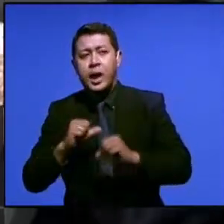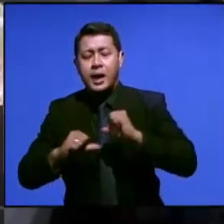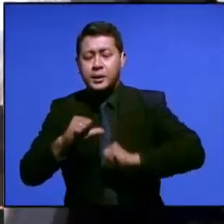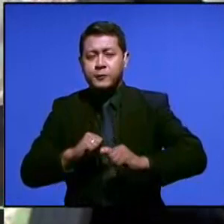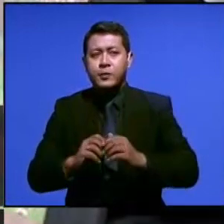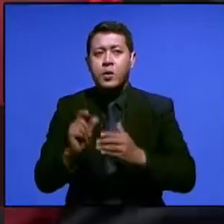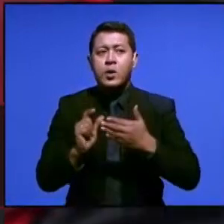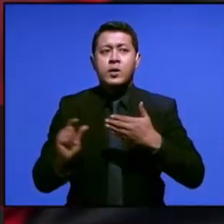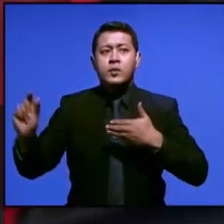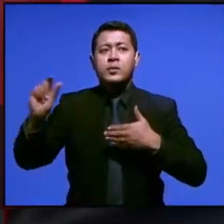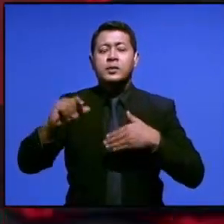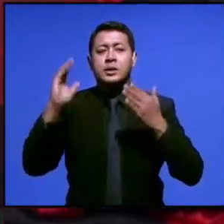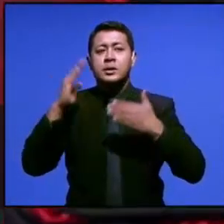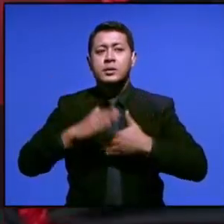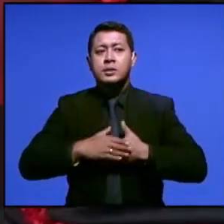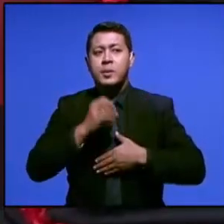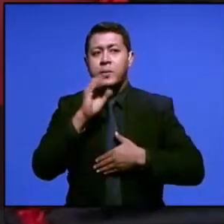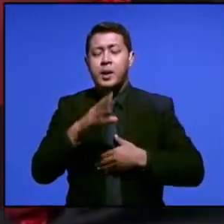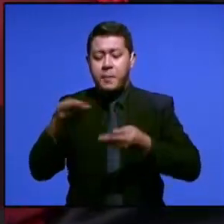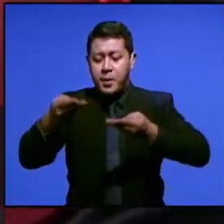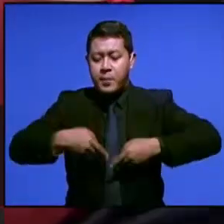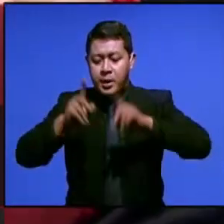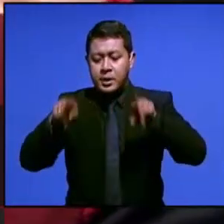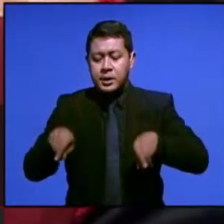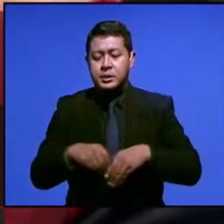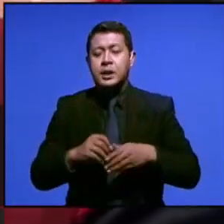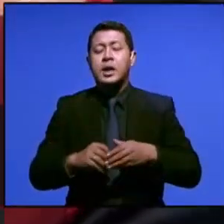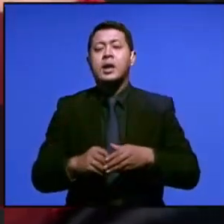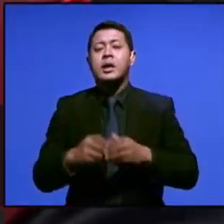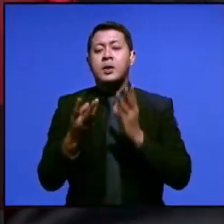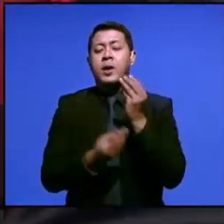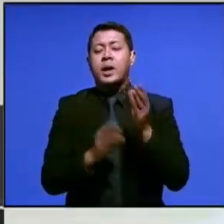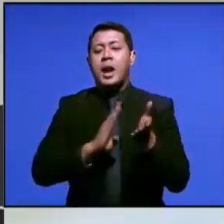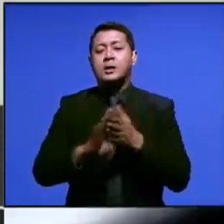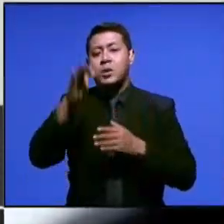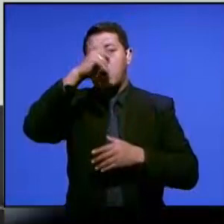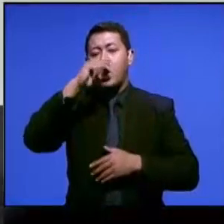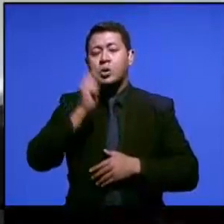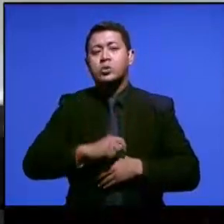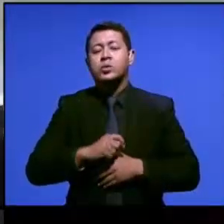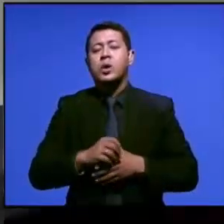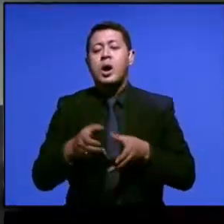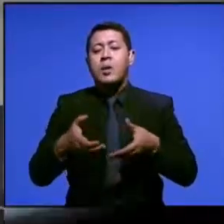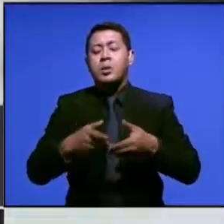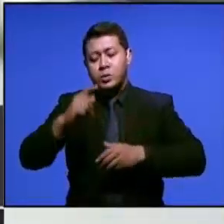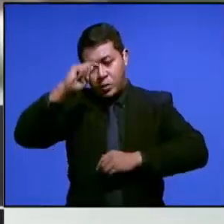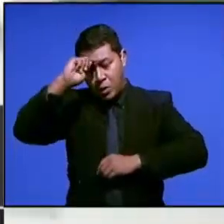sore. Universitas Islam Negeri Alauddin Makassar mengaku pemberian ijazah dan piagam yang diwakili langsung oleh orang tua adalah